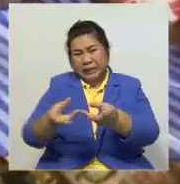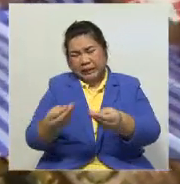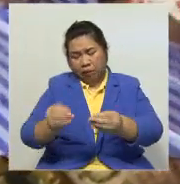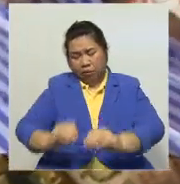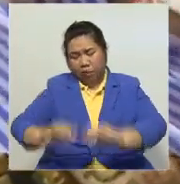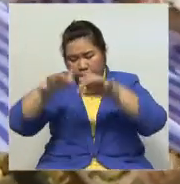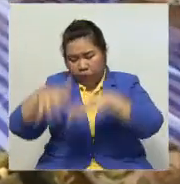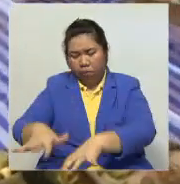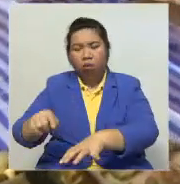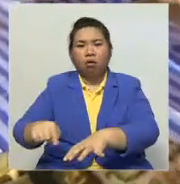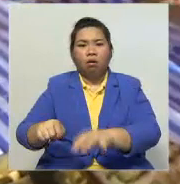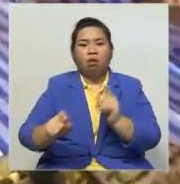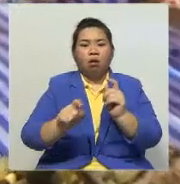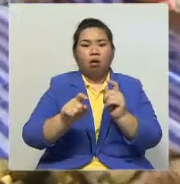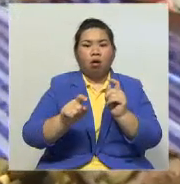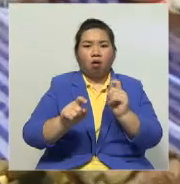ที่อบต.